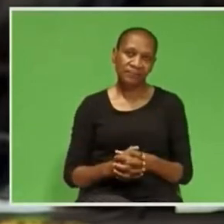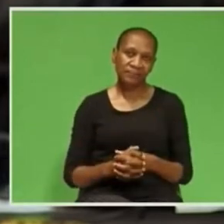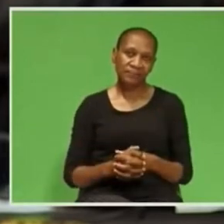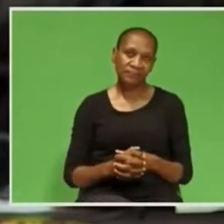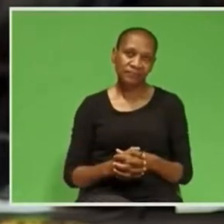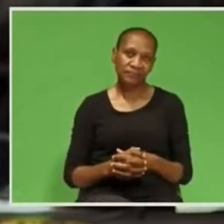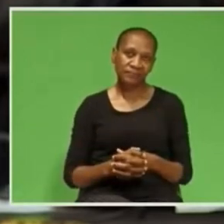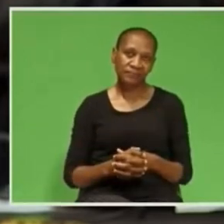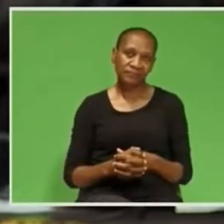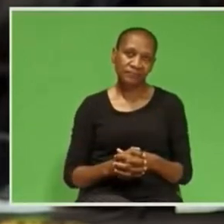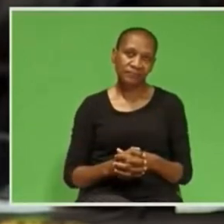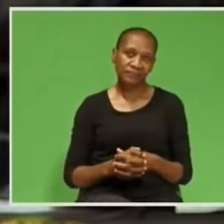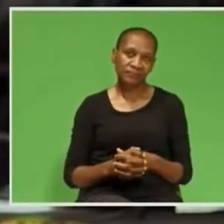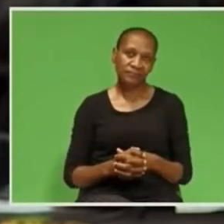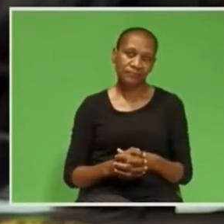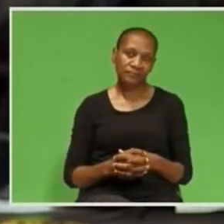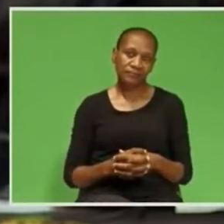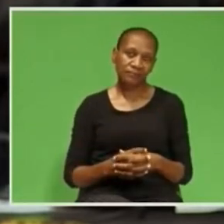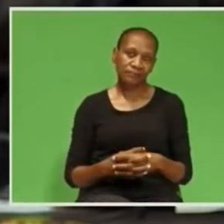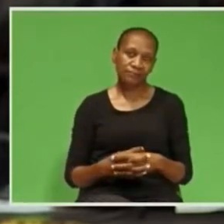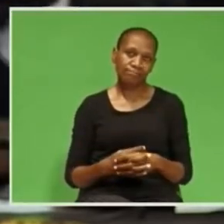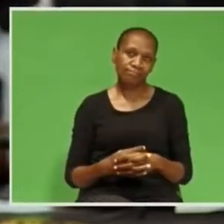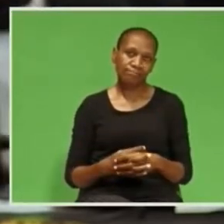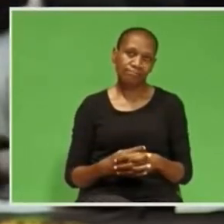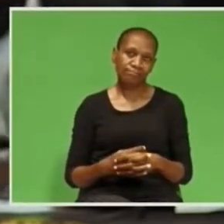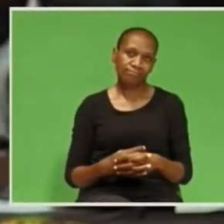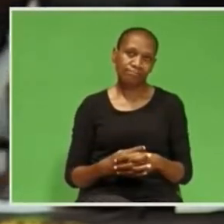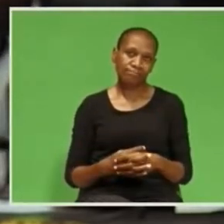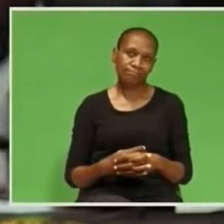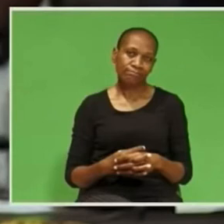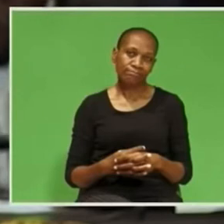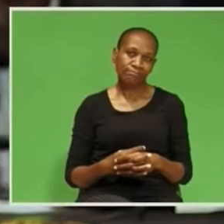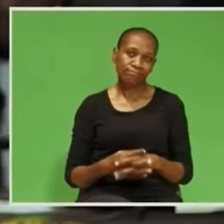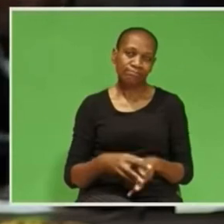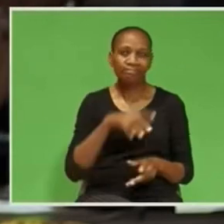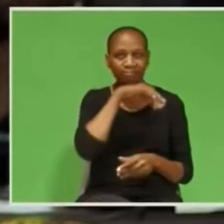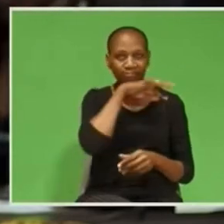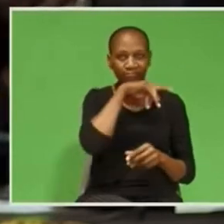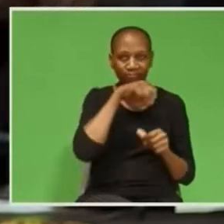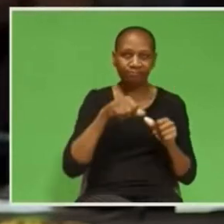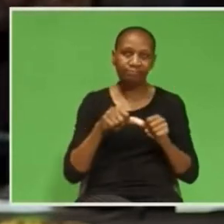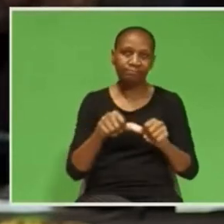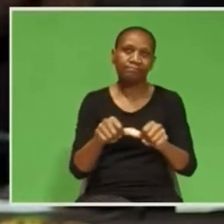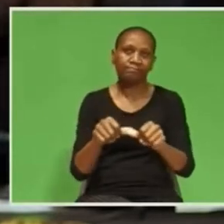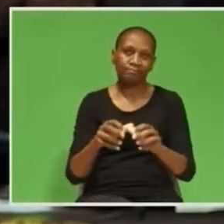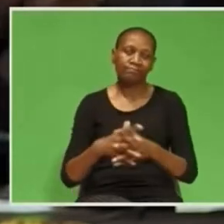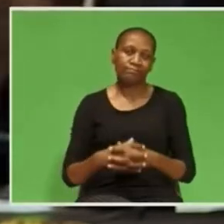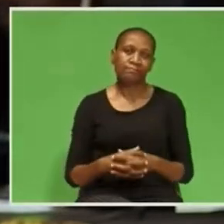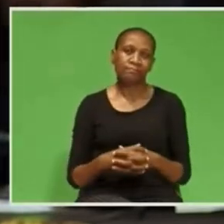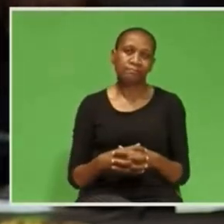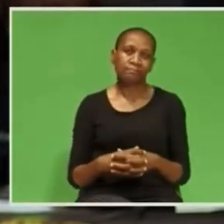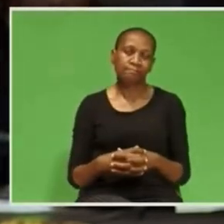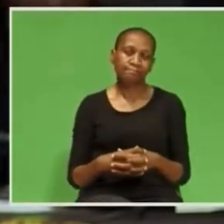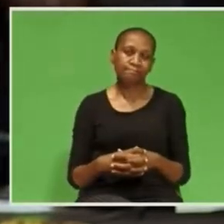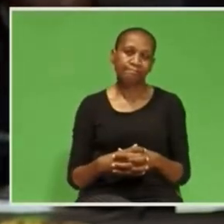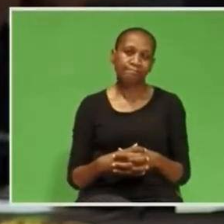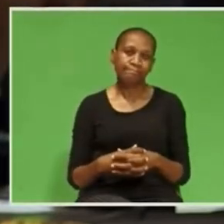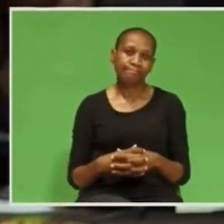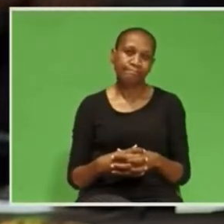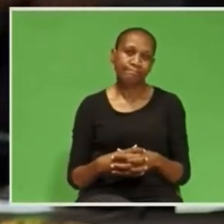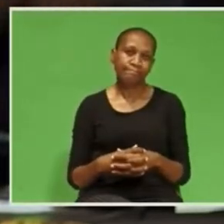By die doof geblij, President, het nie gereageer nie. Nie ee of die regering het die recht om krediet te neem vir Zuid-Afrika sy